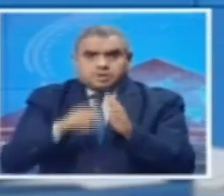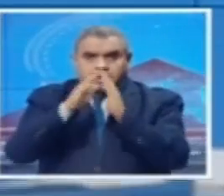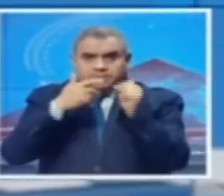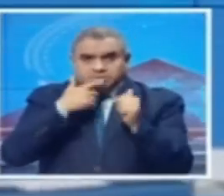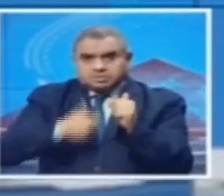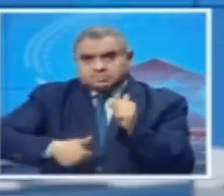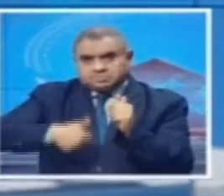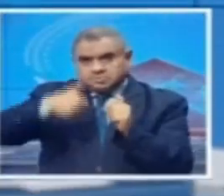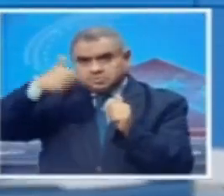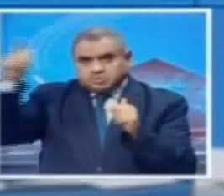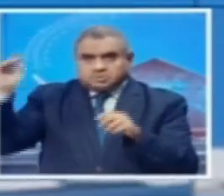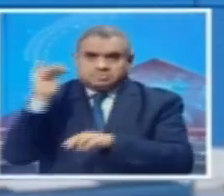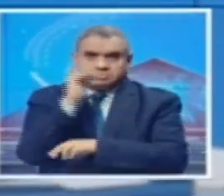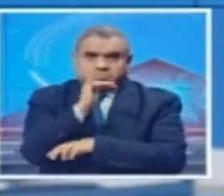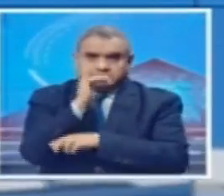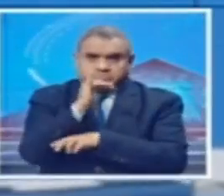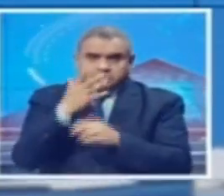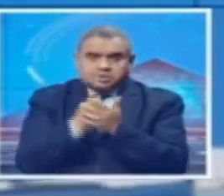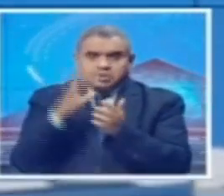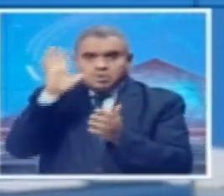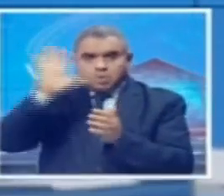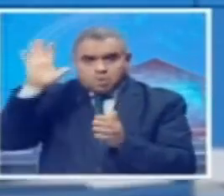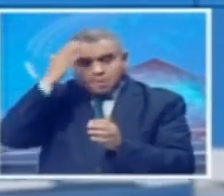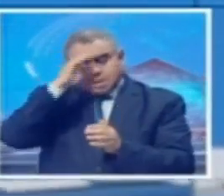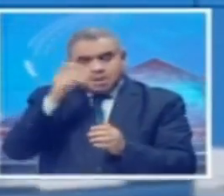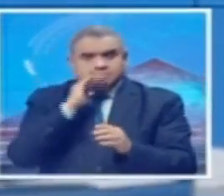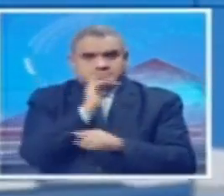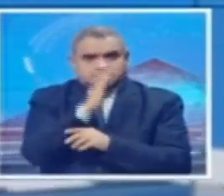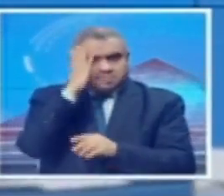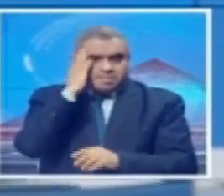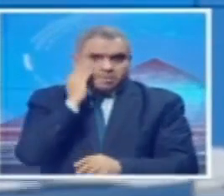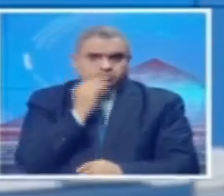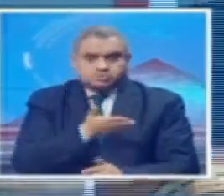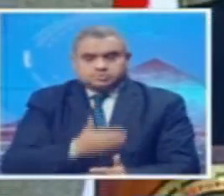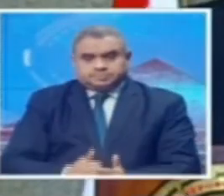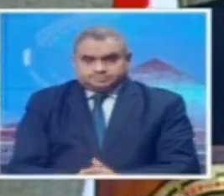تستحق لذلك كل الثناء والدعم من أوروبا.